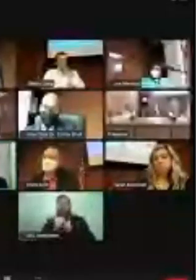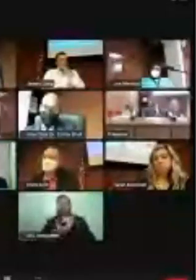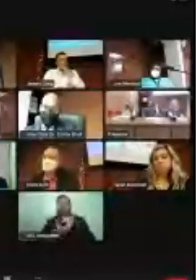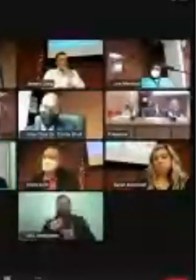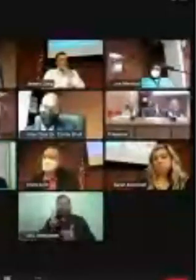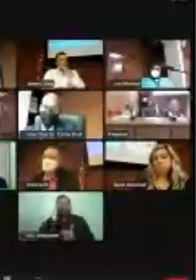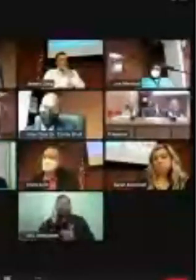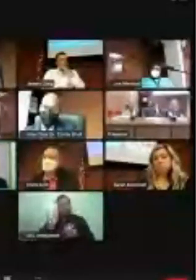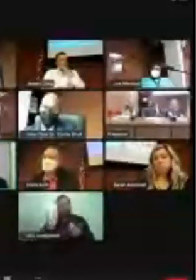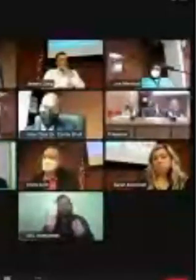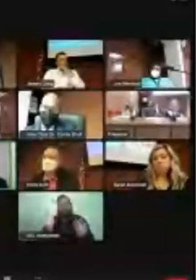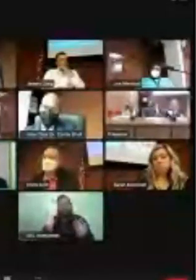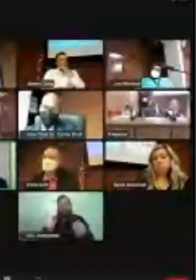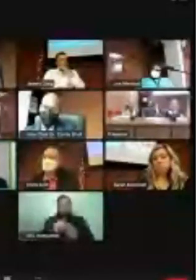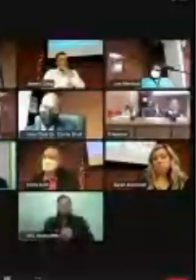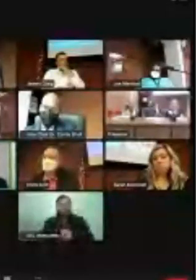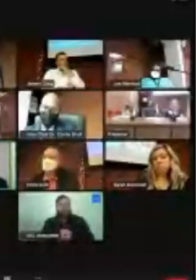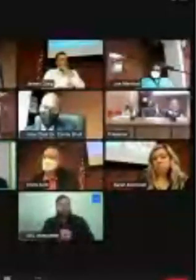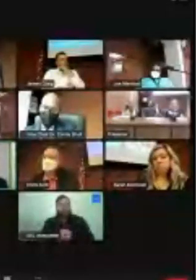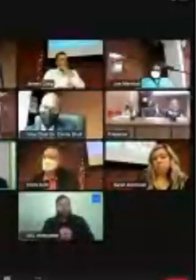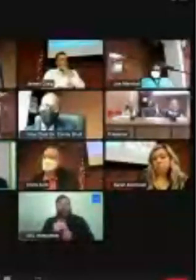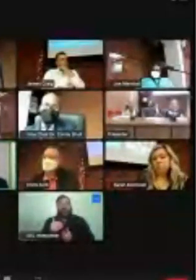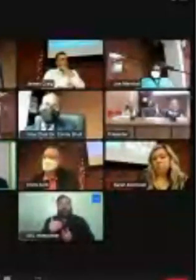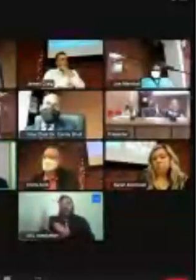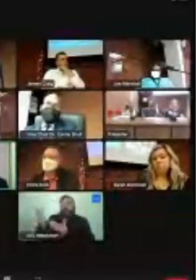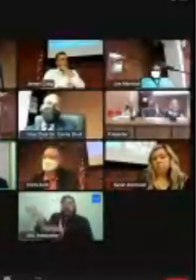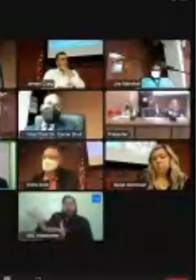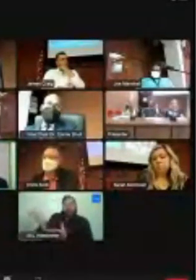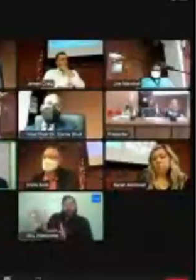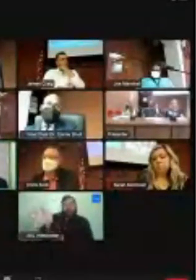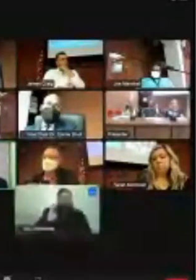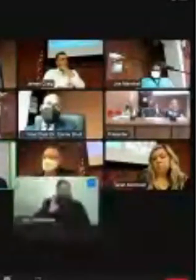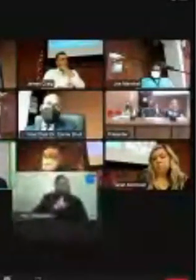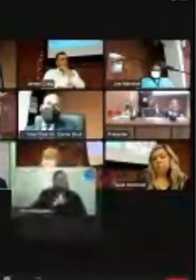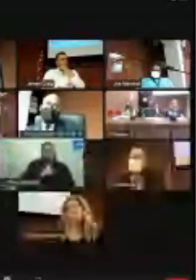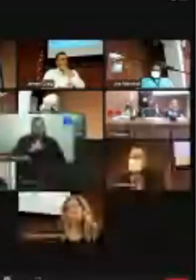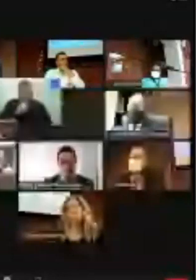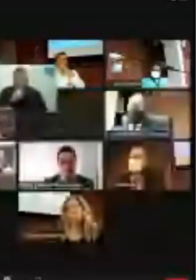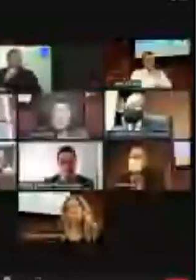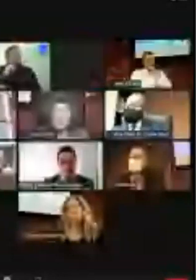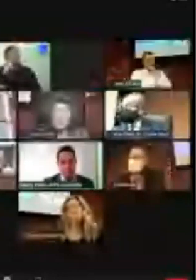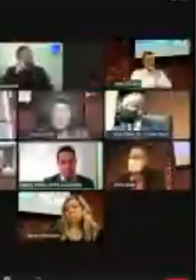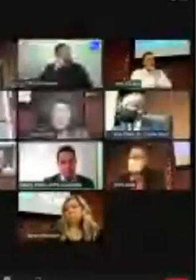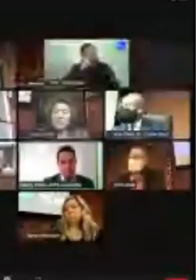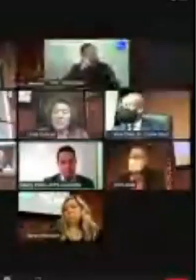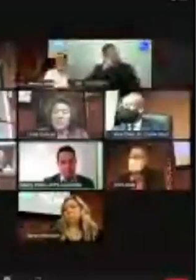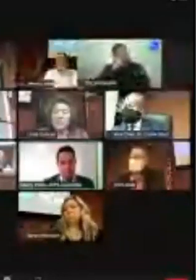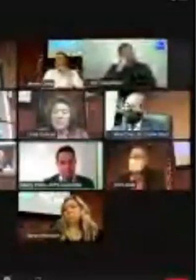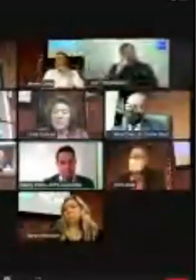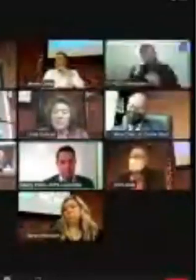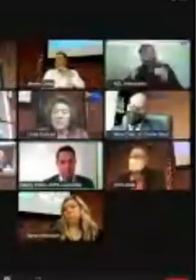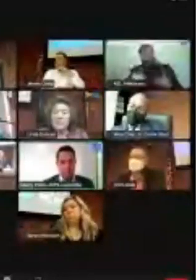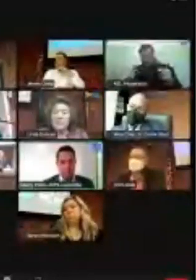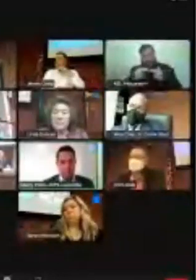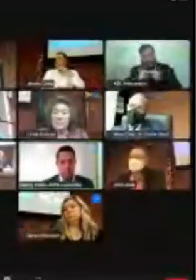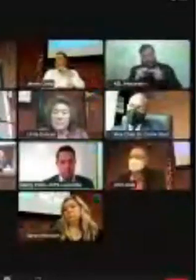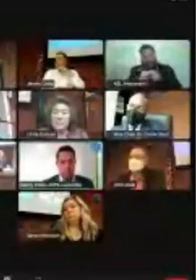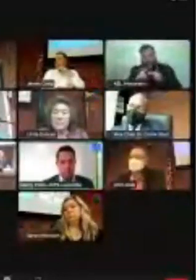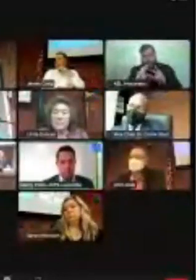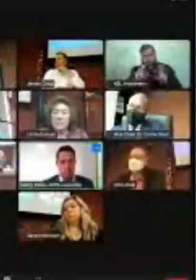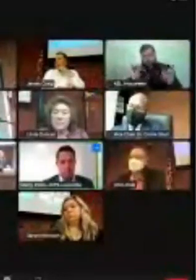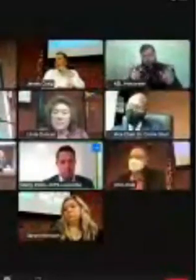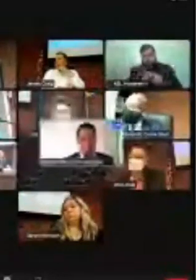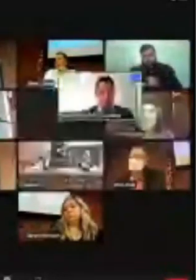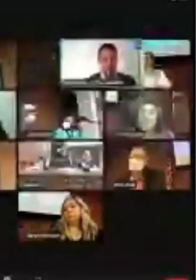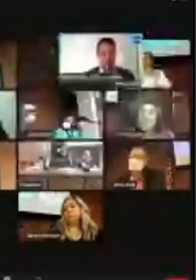tunapoanza mwaka wa masomo unaokuja kuhusiana na masuala ya barakoa. Slide inayofuata